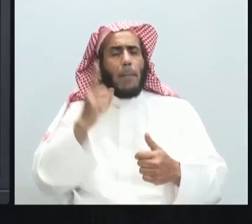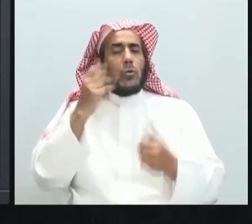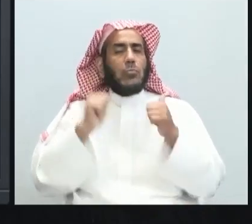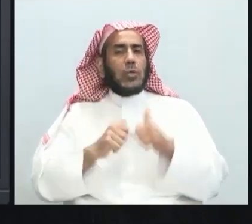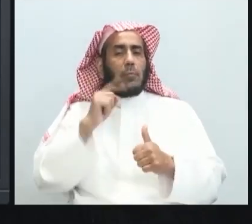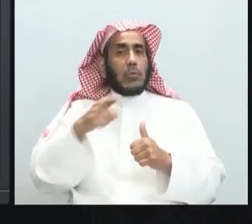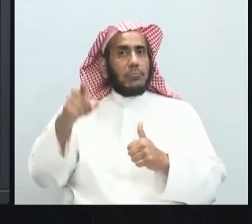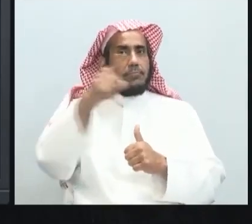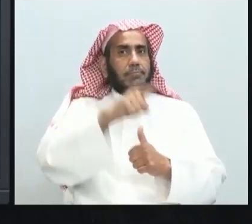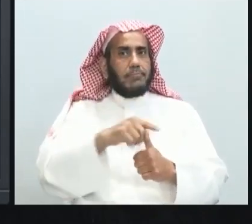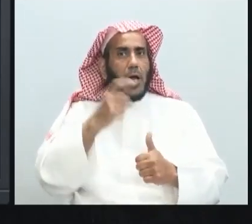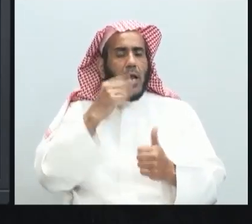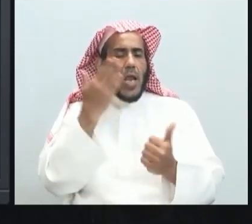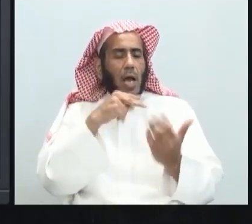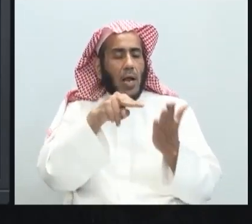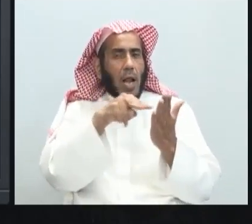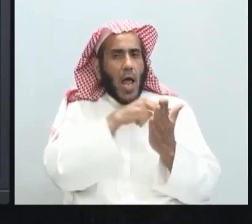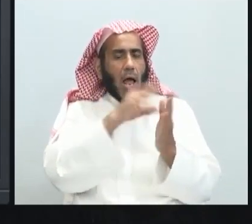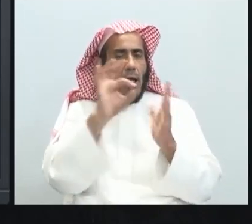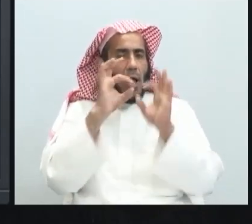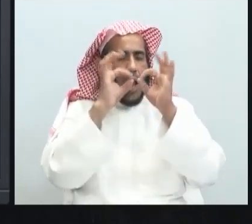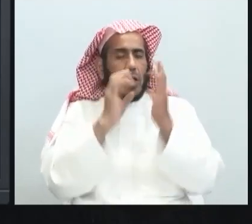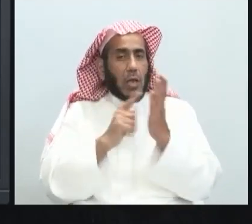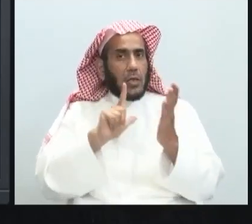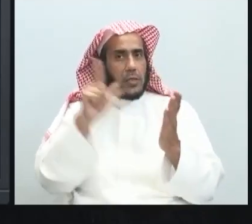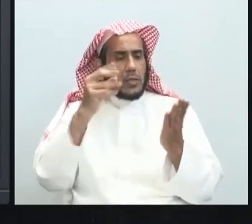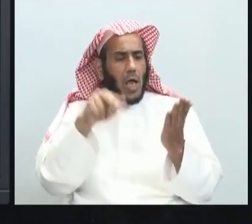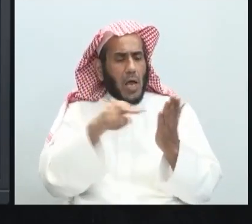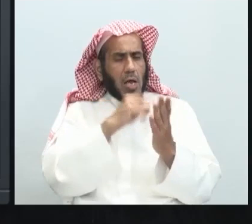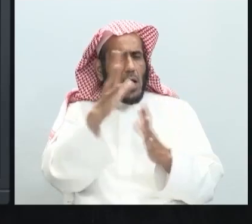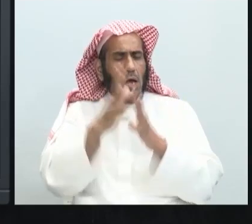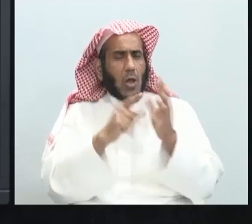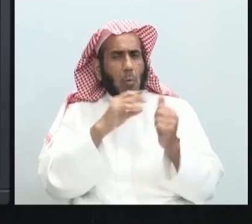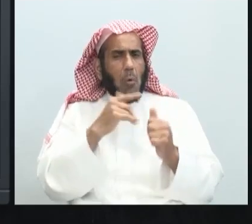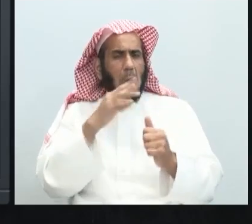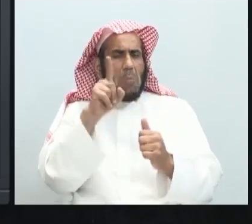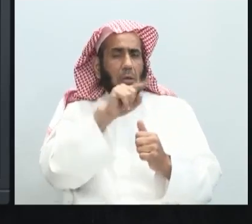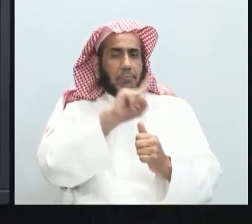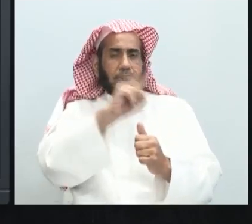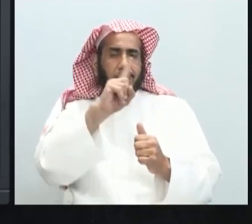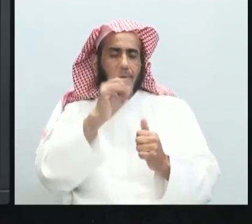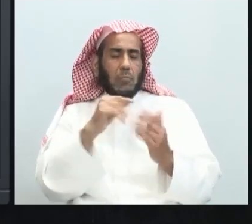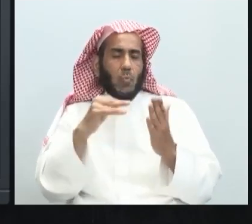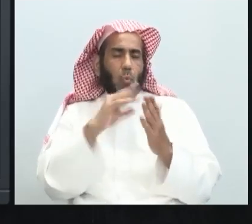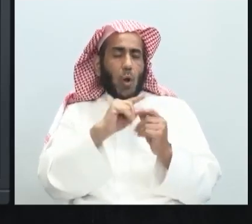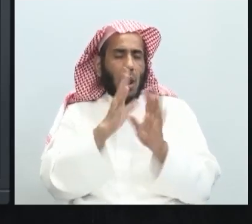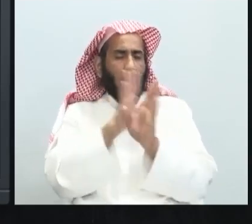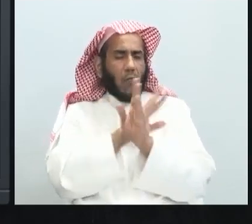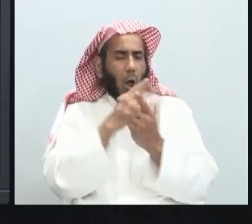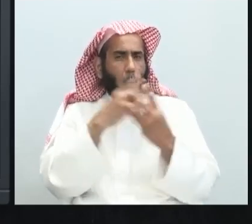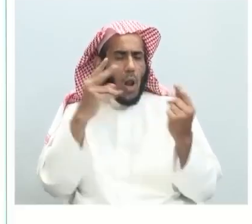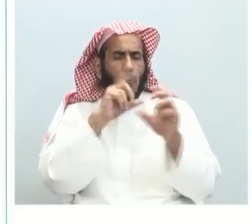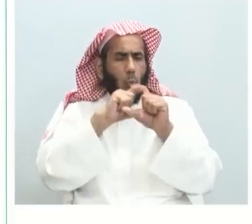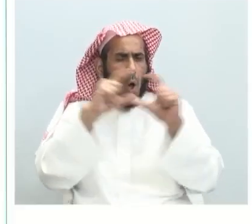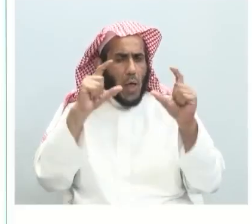والطالبه ان يقرا الايات قراءه صحيحه سليمه من اللحن الجلي وكذلك من اللحن الخفي